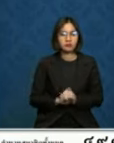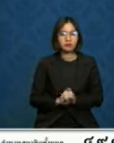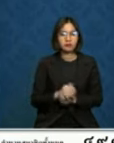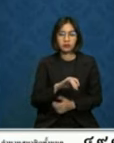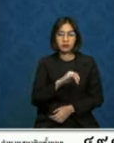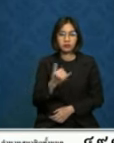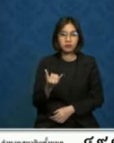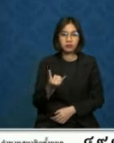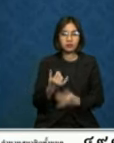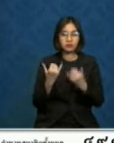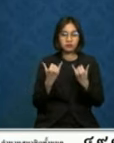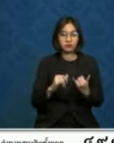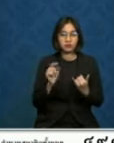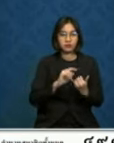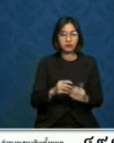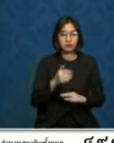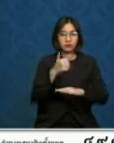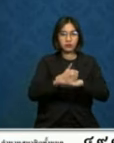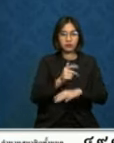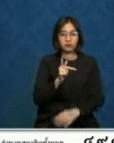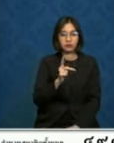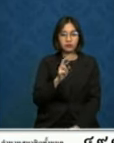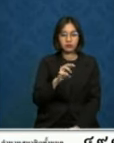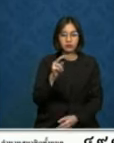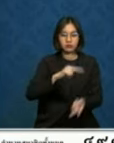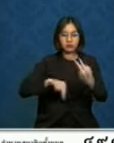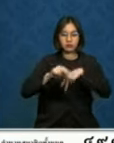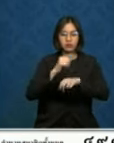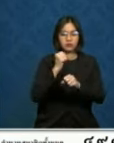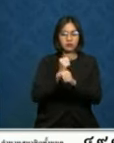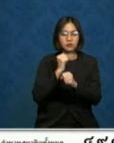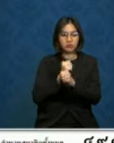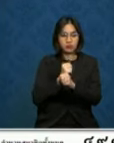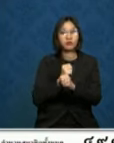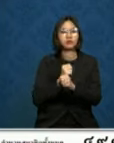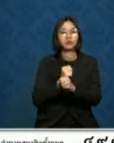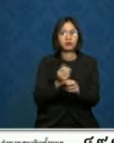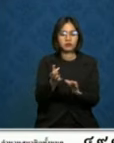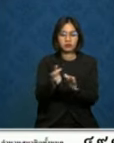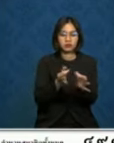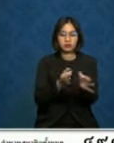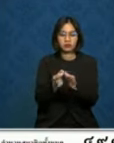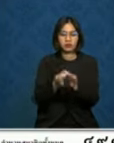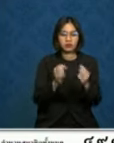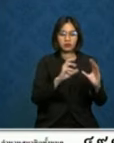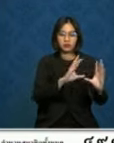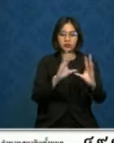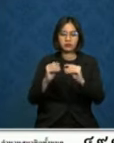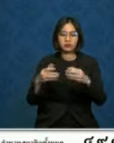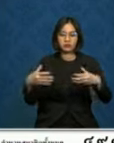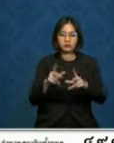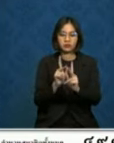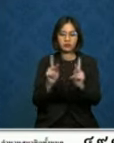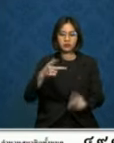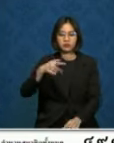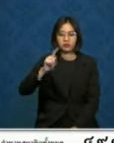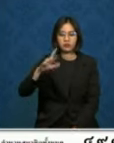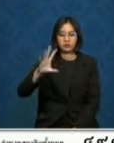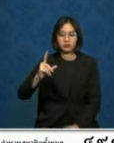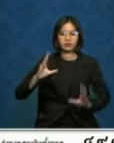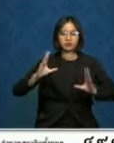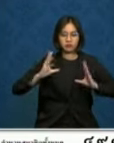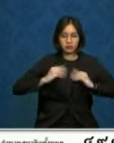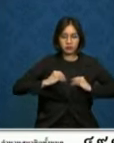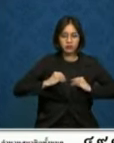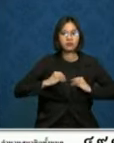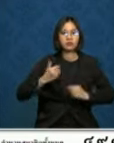งเหตุการณ์นี้นะครับท่านอธิบดีกรมการจัดหางานก็ได้เข้ามาชี้แจงที่ประชุมกรรมาธิการปปช.และยอมรับด้วยตัวเ